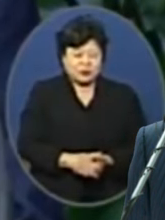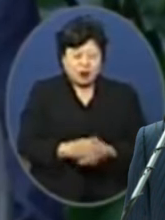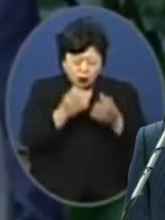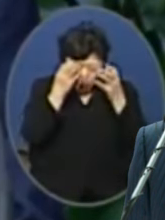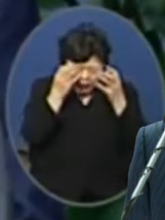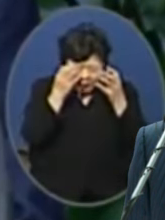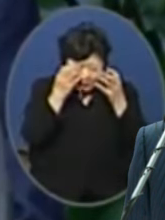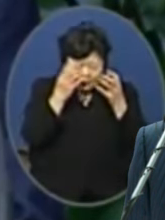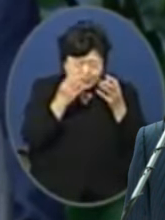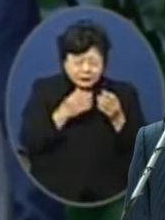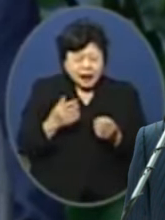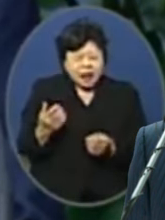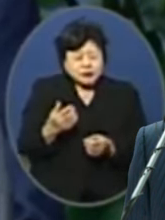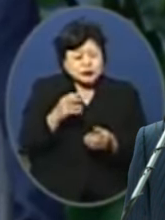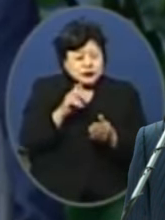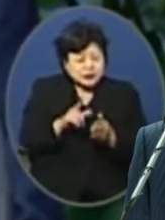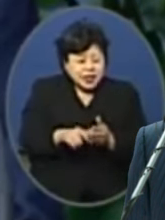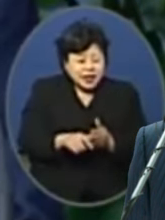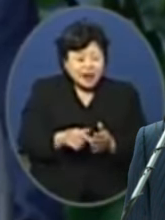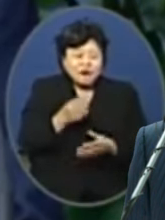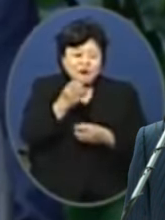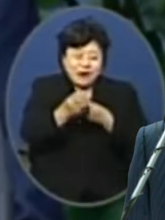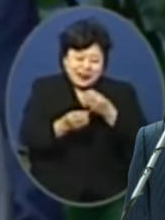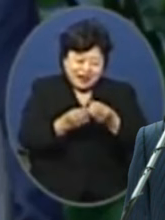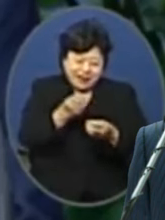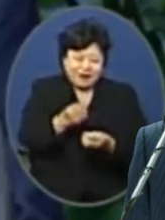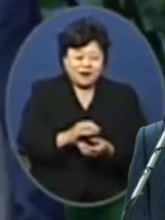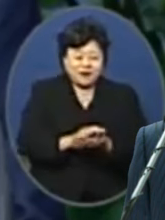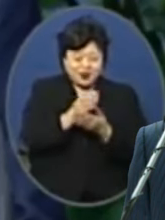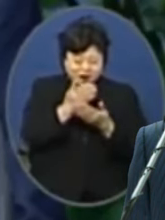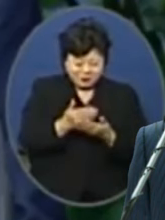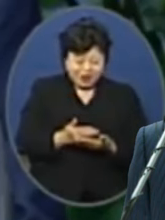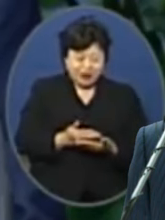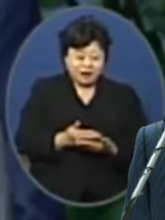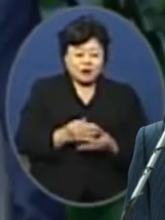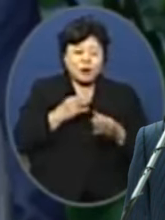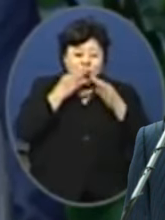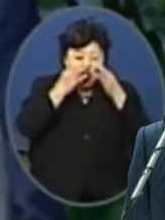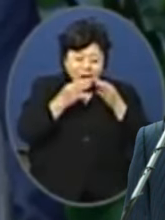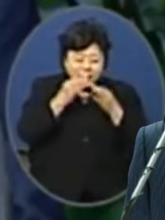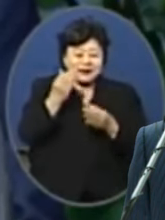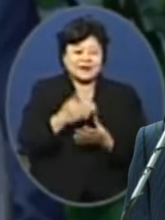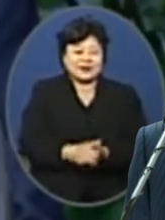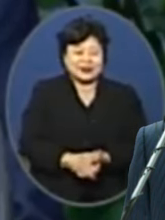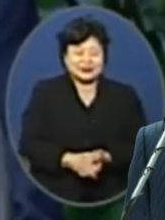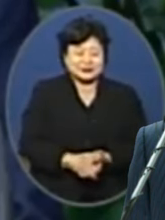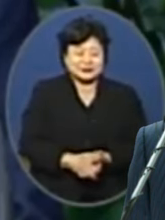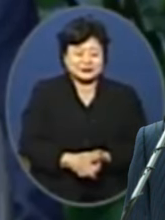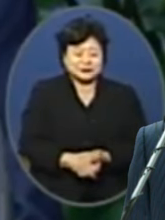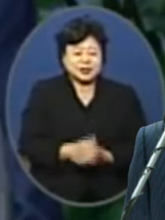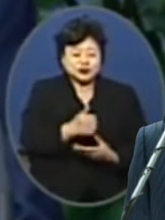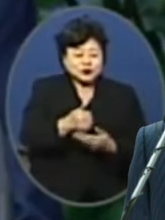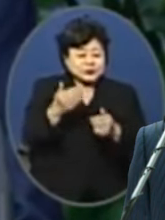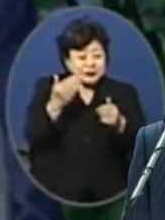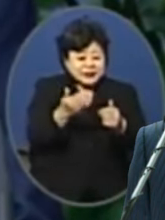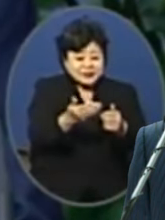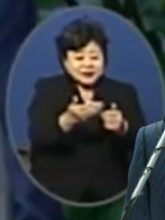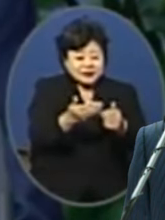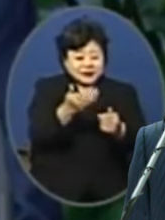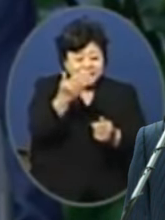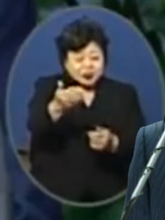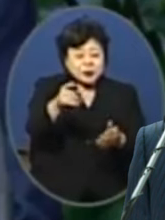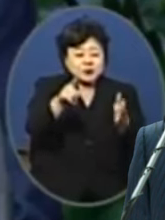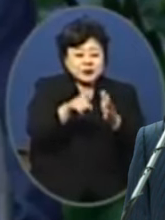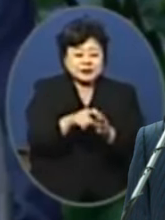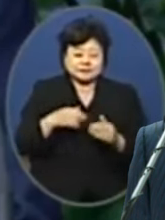고난은 아플 때 회개하고 변화를 받으려고 애를 많이 쓰게 되는 것입니다 주님께서는 여러분